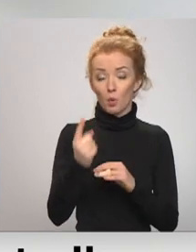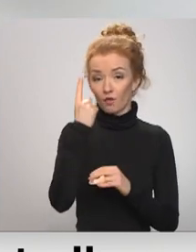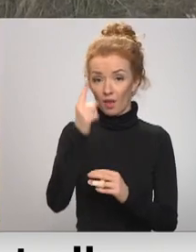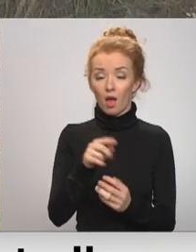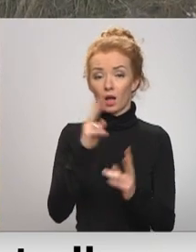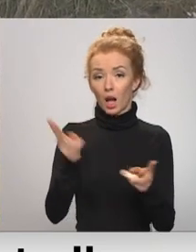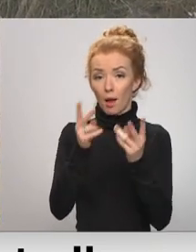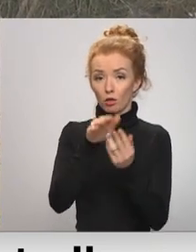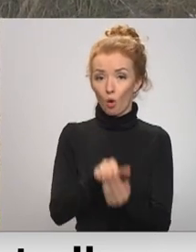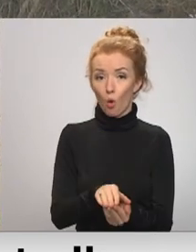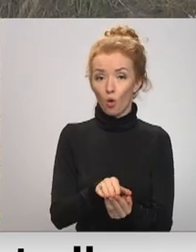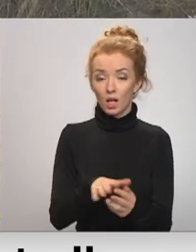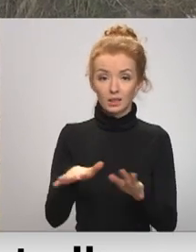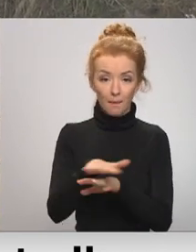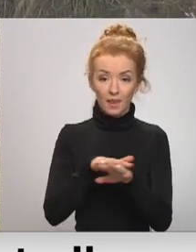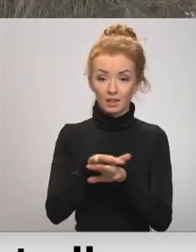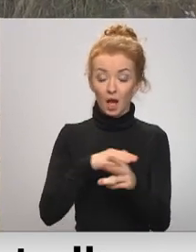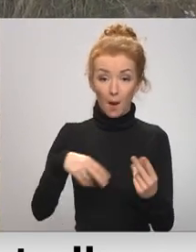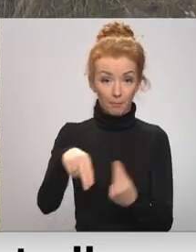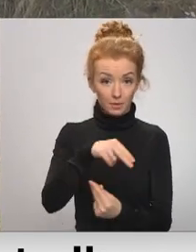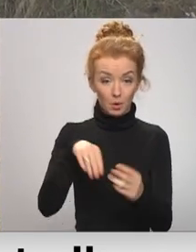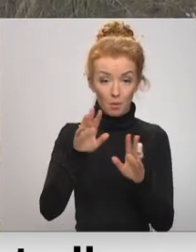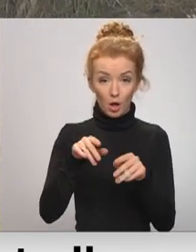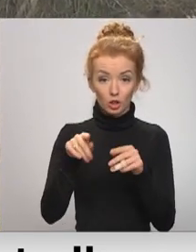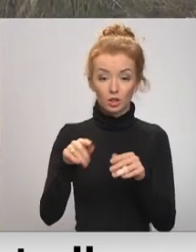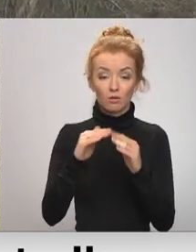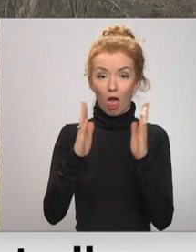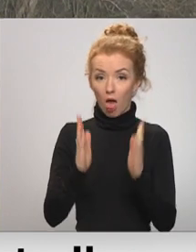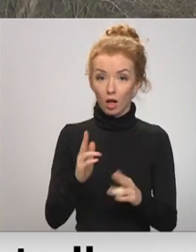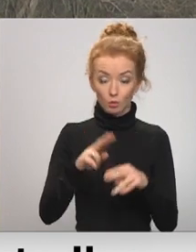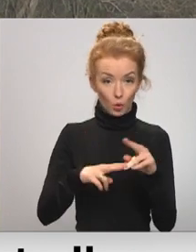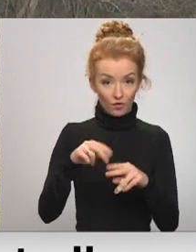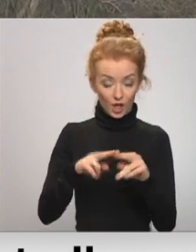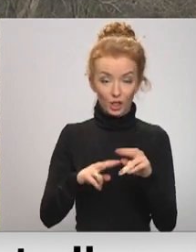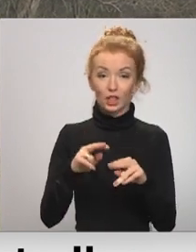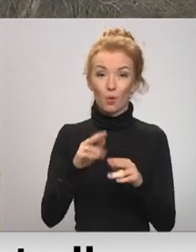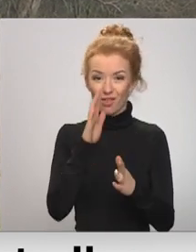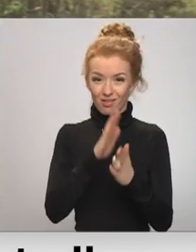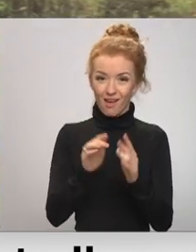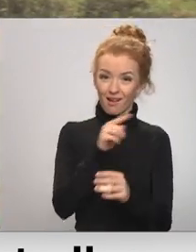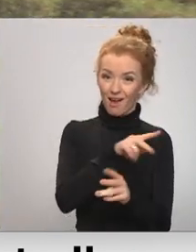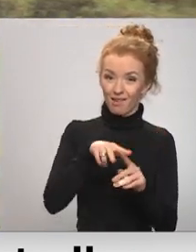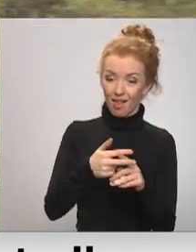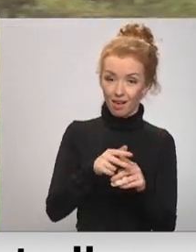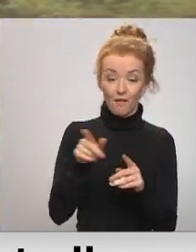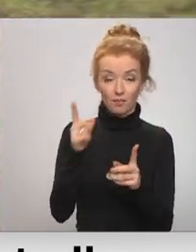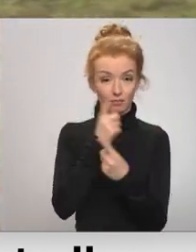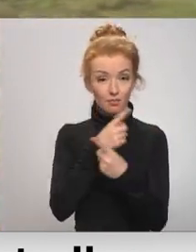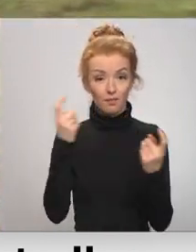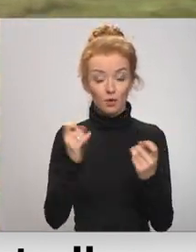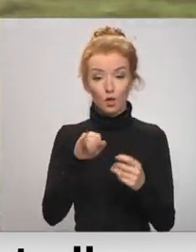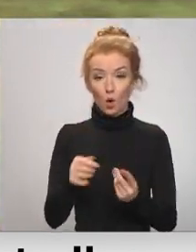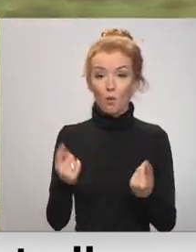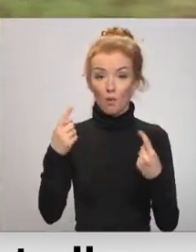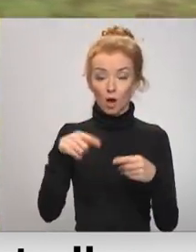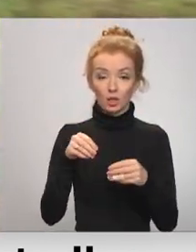krematorijai. Sabiedriskā apspriešana par kultēkas būvniecības Augalē atšķirībā no Jelgavas pilsētas izsludināta, jo pašais